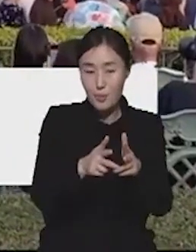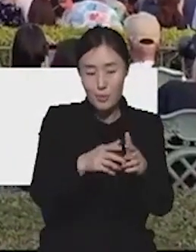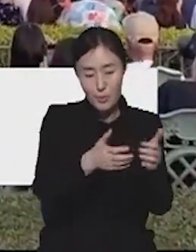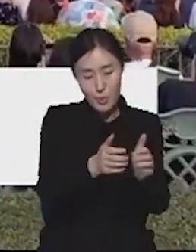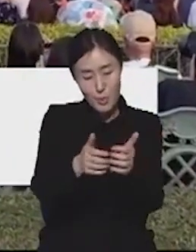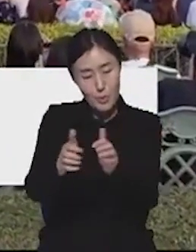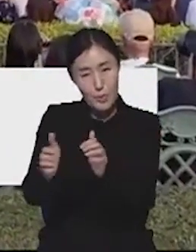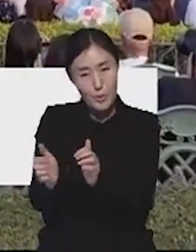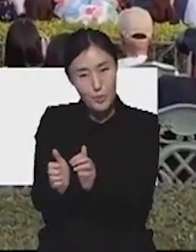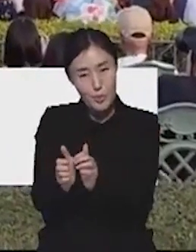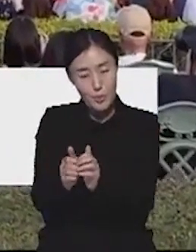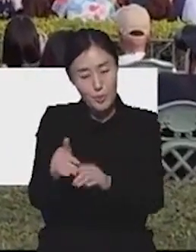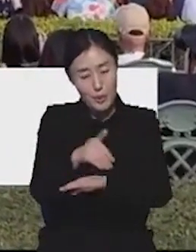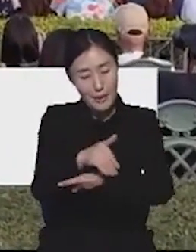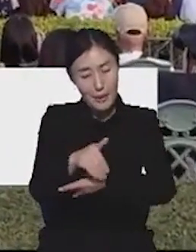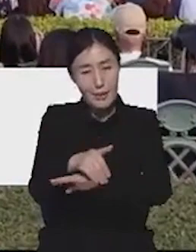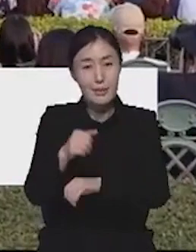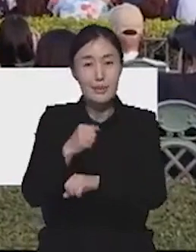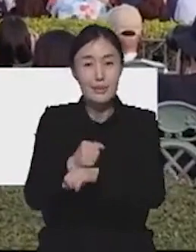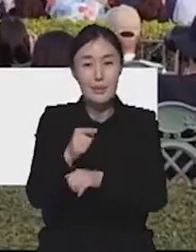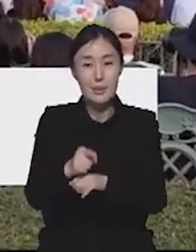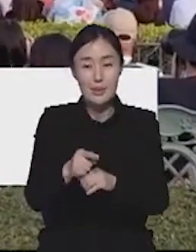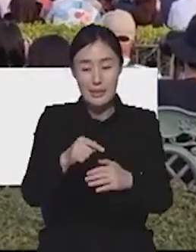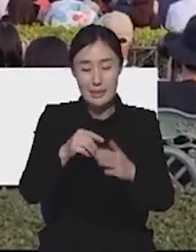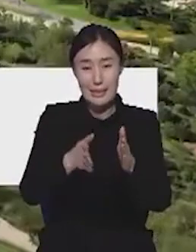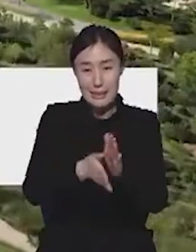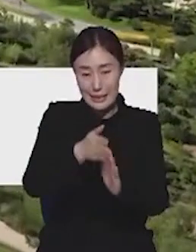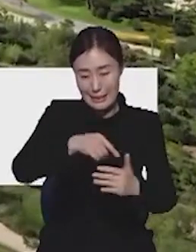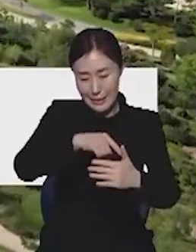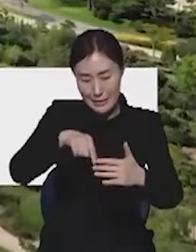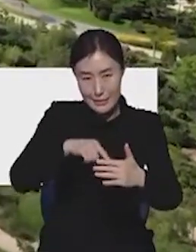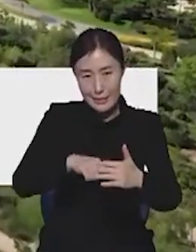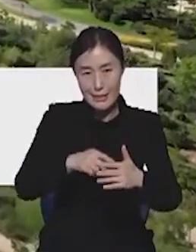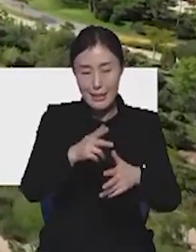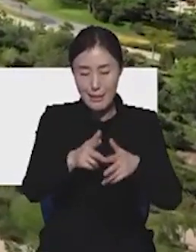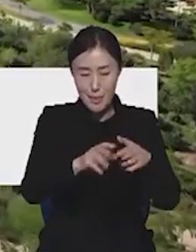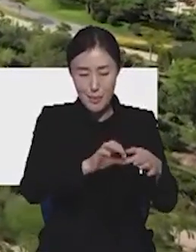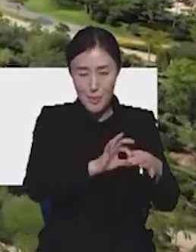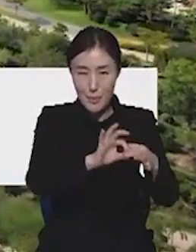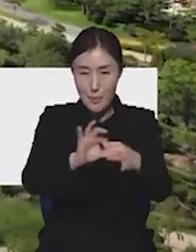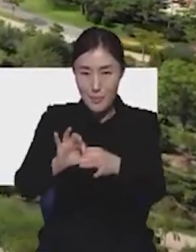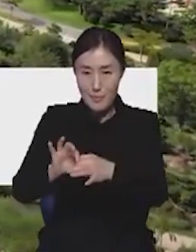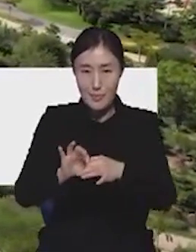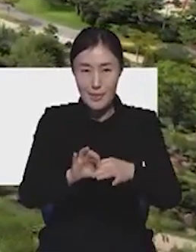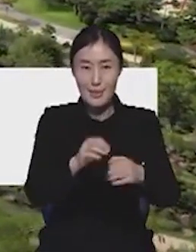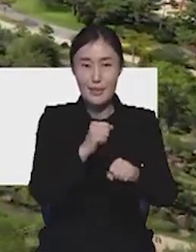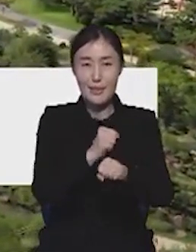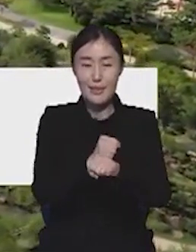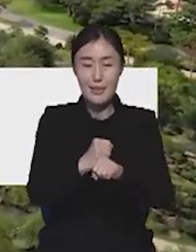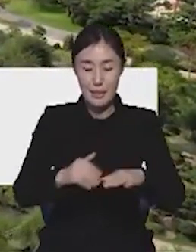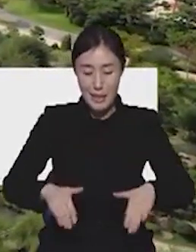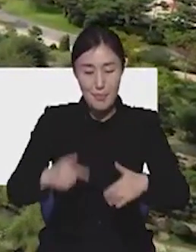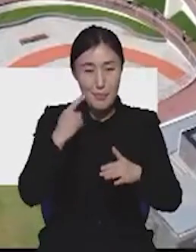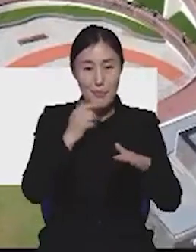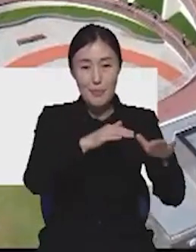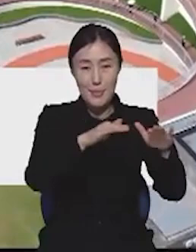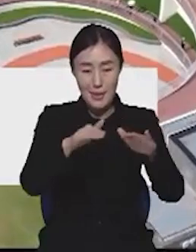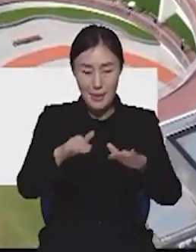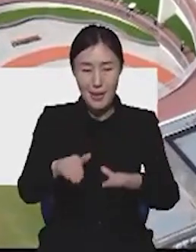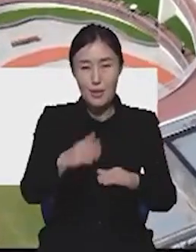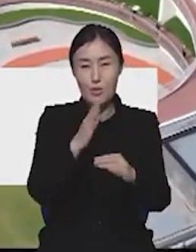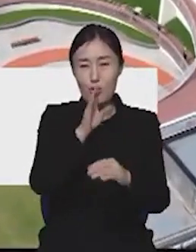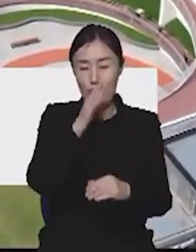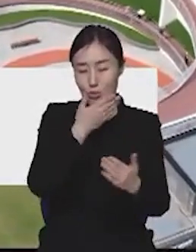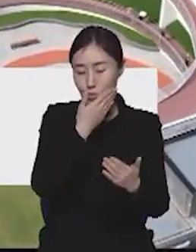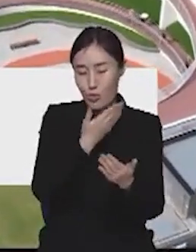산업군들을 우리가 구성을 하고 시내 전체를 산업기지화해서 정말로 남해안벨트의